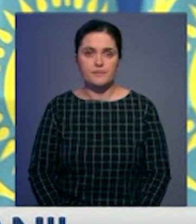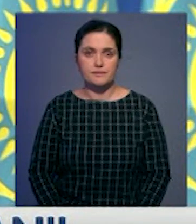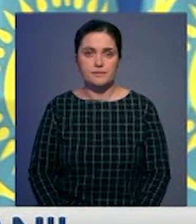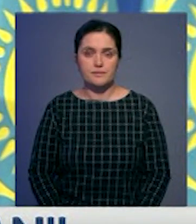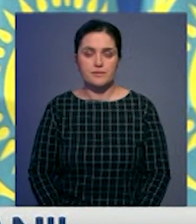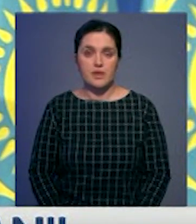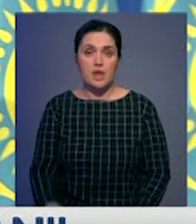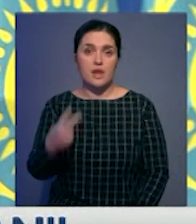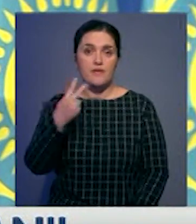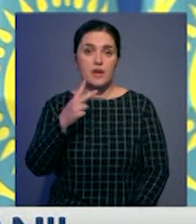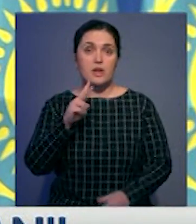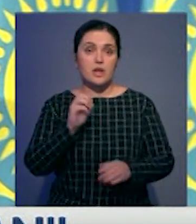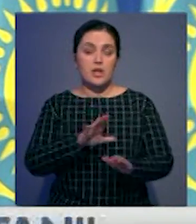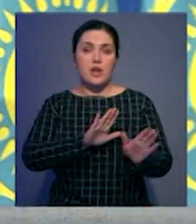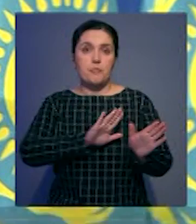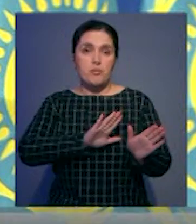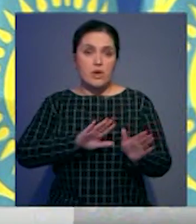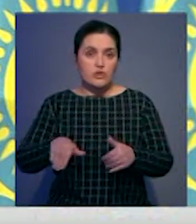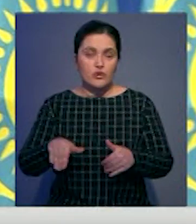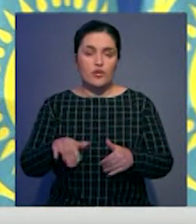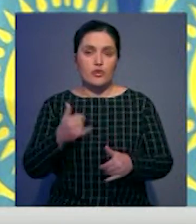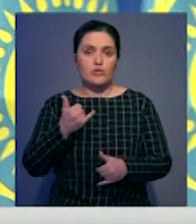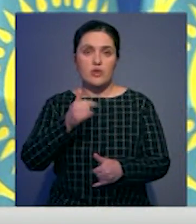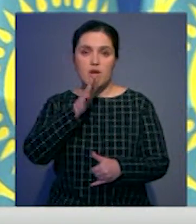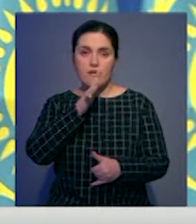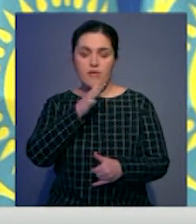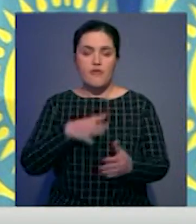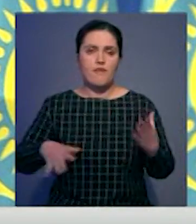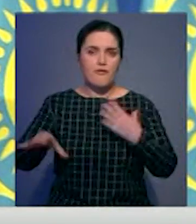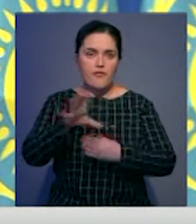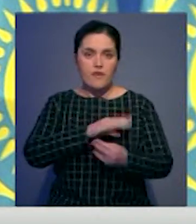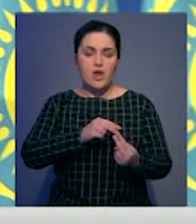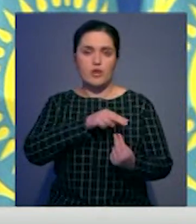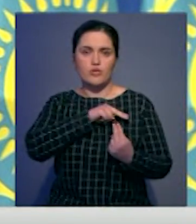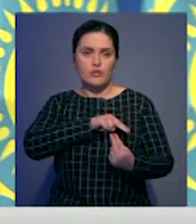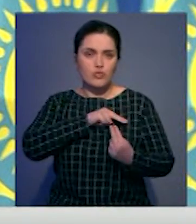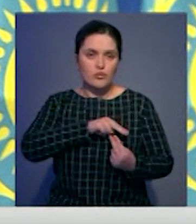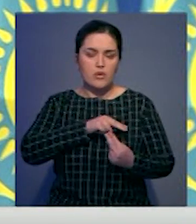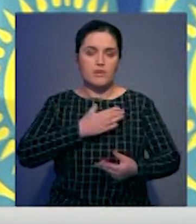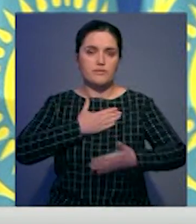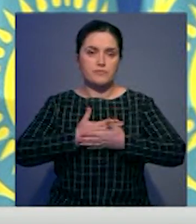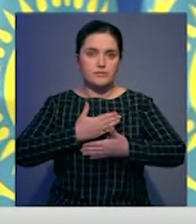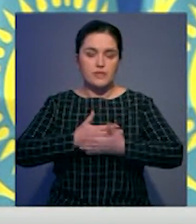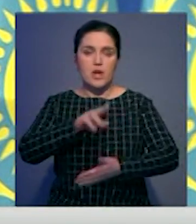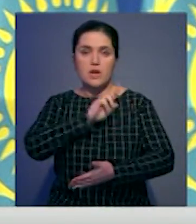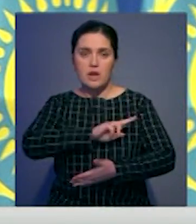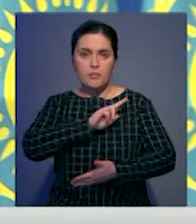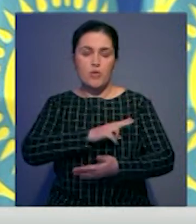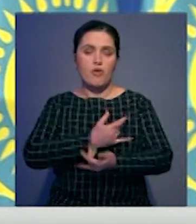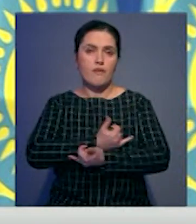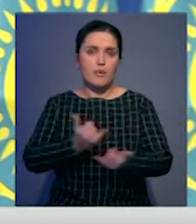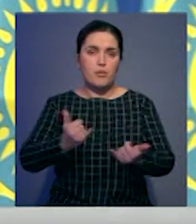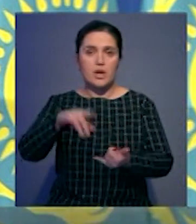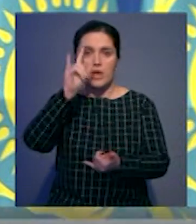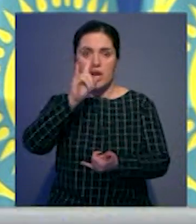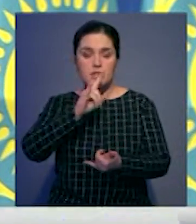Прошедшие 20 лет стали периодом созидательного труда, продуктивной работы во благо нашей страны